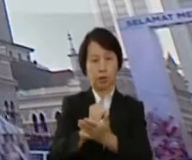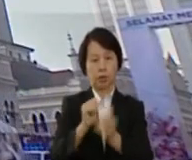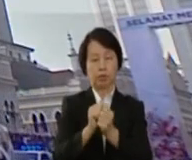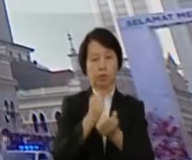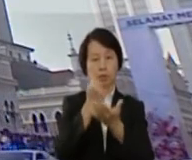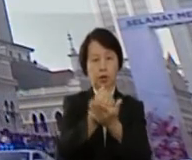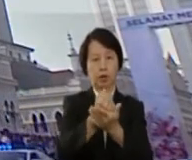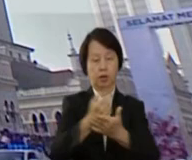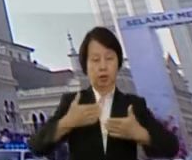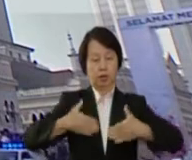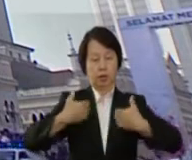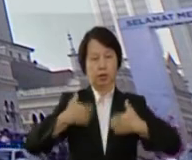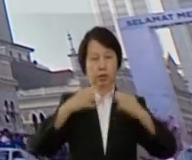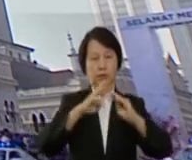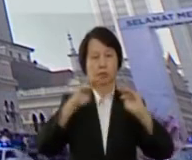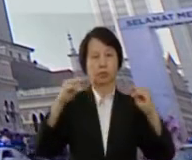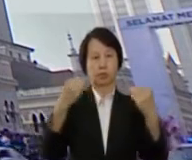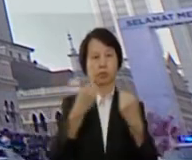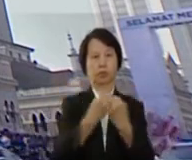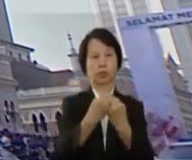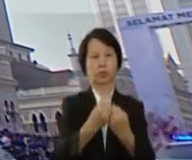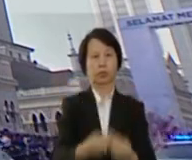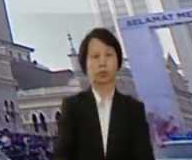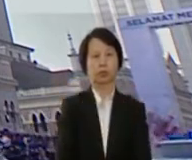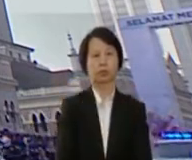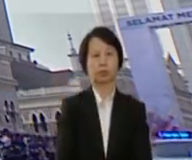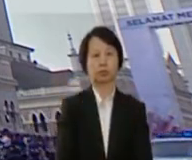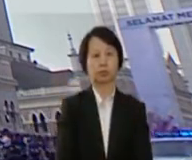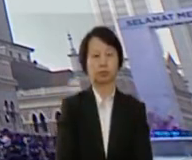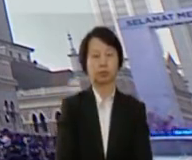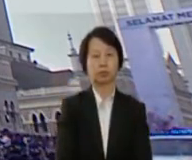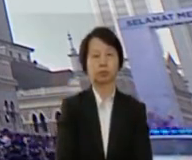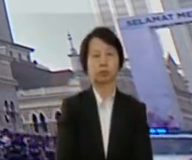dan kesejahteraan masyarakat.